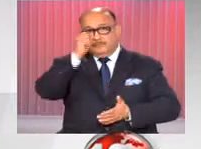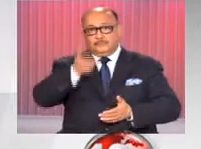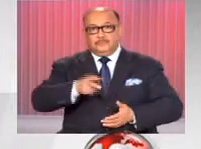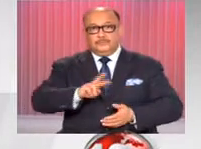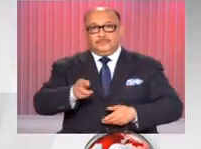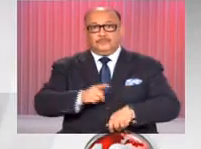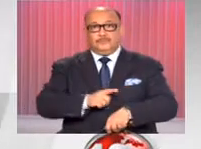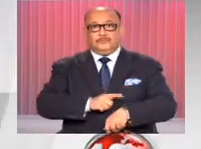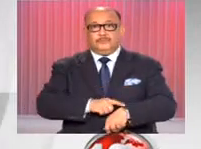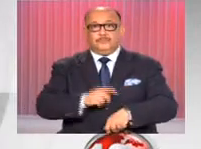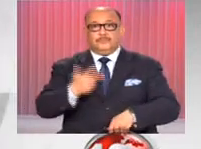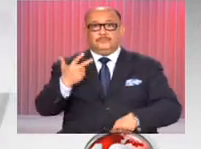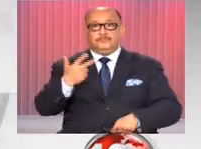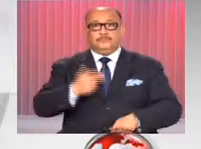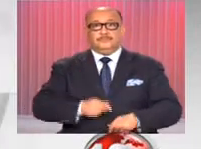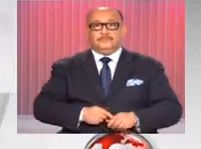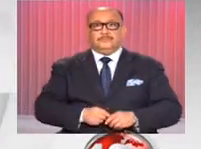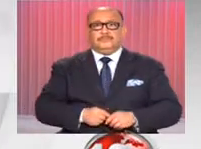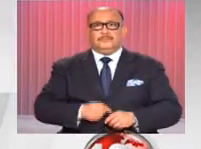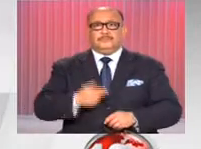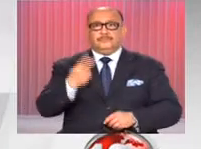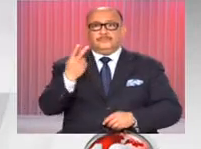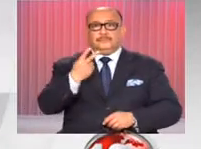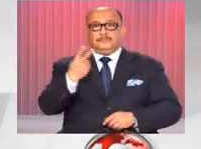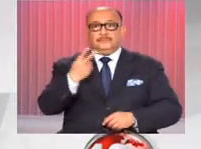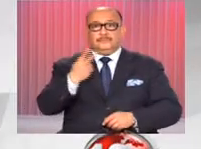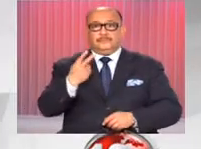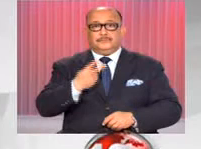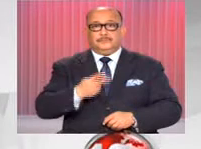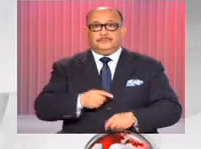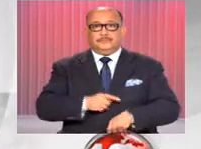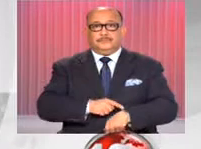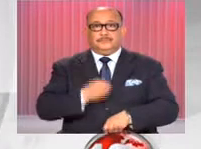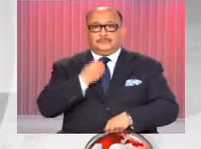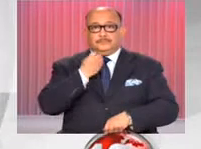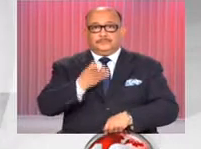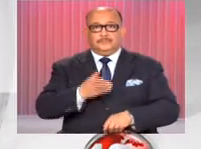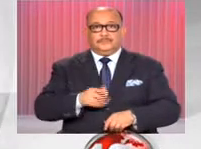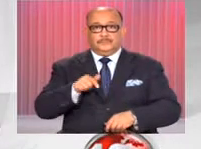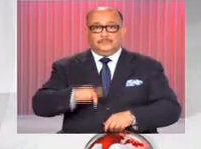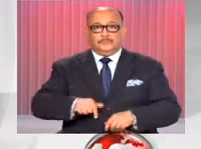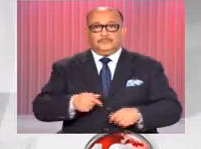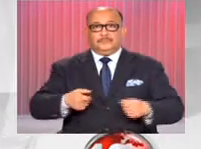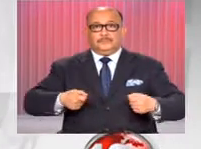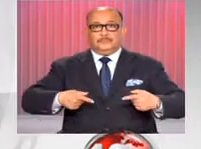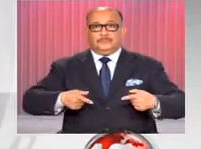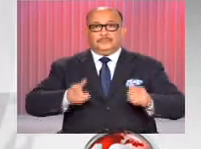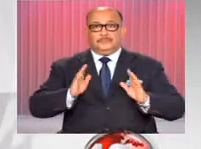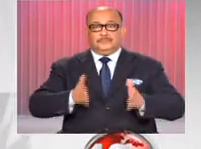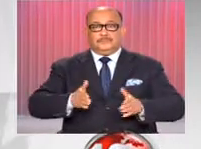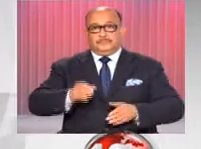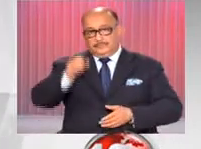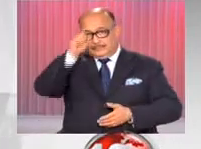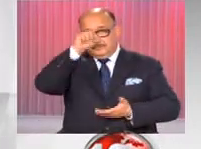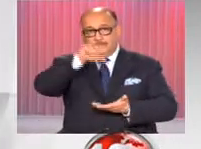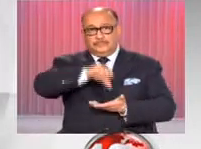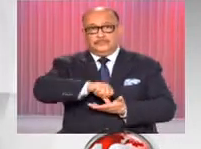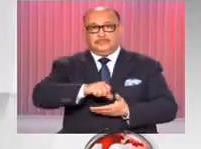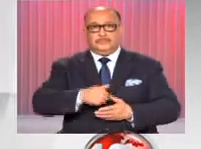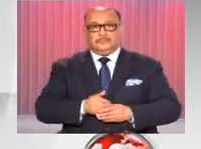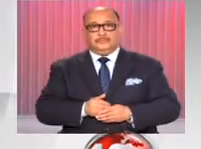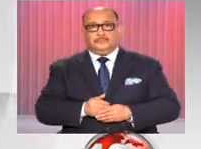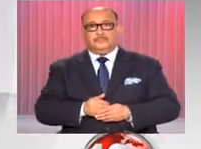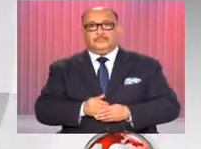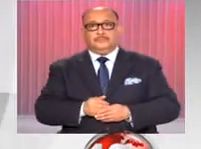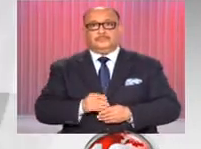من الساعة 2 بعد الزوال. ويحتل نادي حمام الأنف المركز 11 ب16 نقطة، فيما يحتل